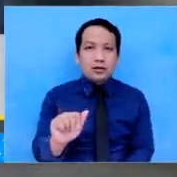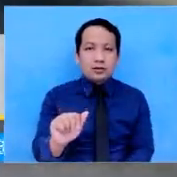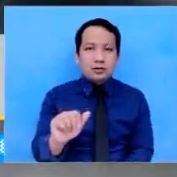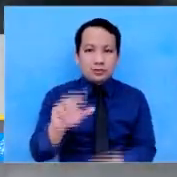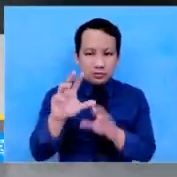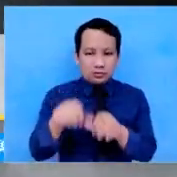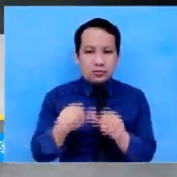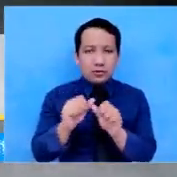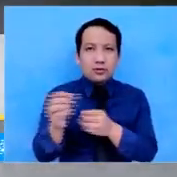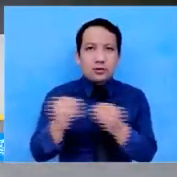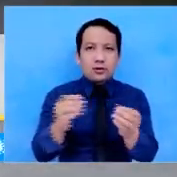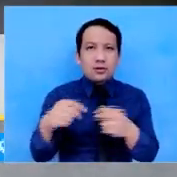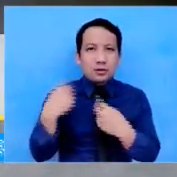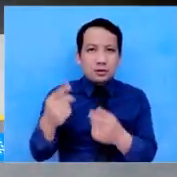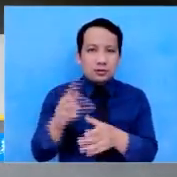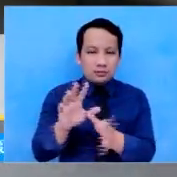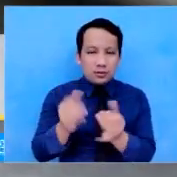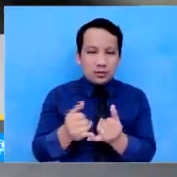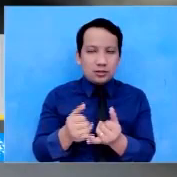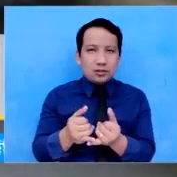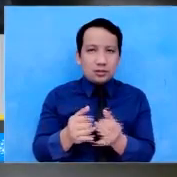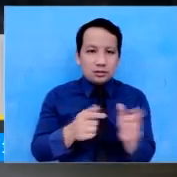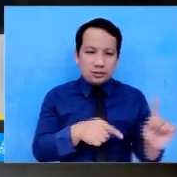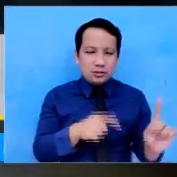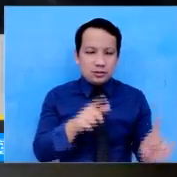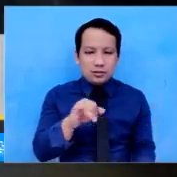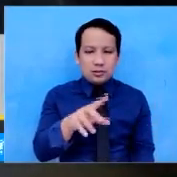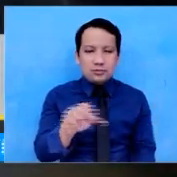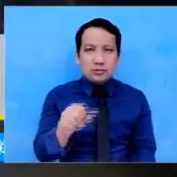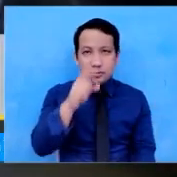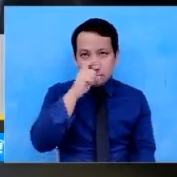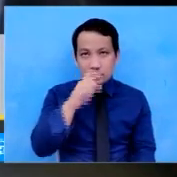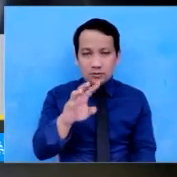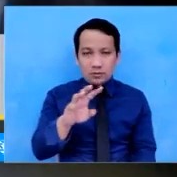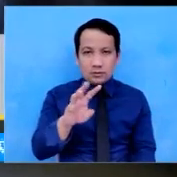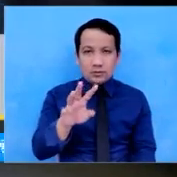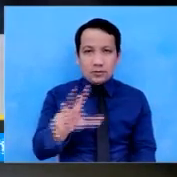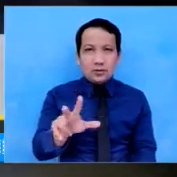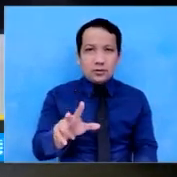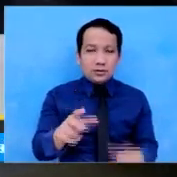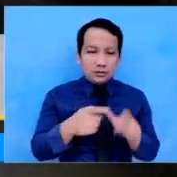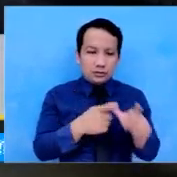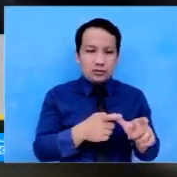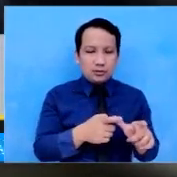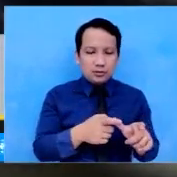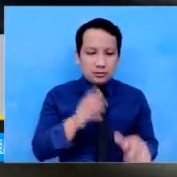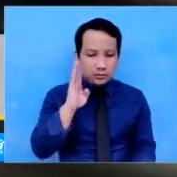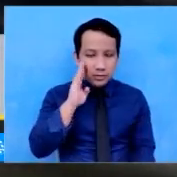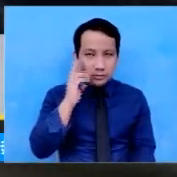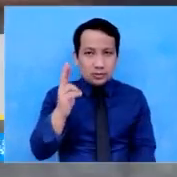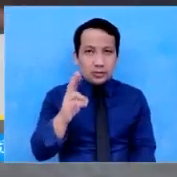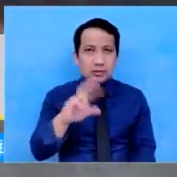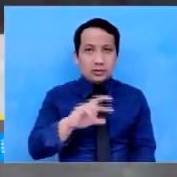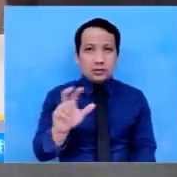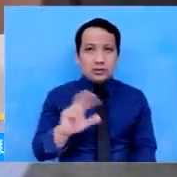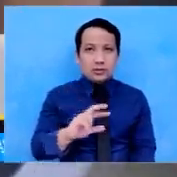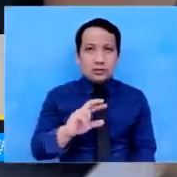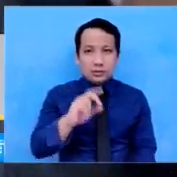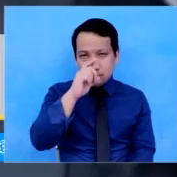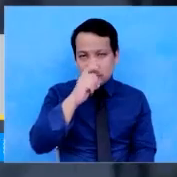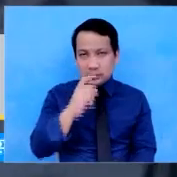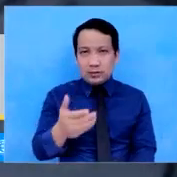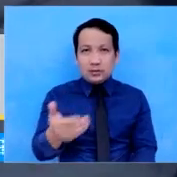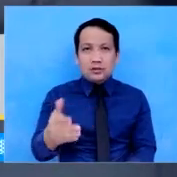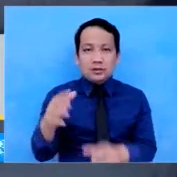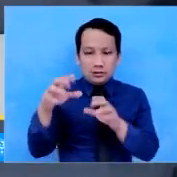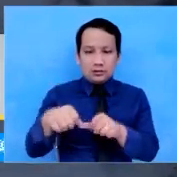buy-bust operation sa Barangay Gulod ang tulak na si Elvis Alamin, 43 anyos, at runner niyang si Brian Perez, 33 anyos. Nakuha sa